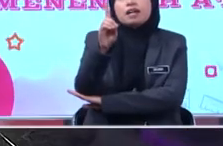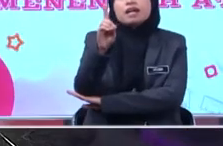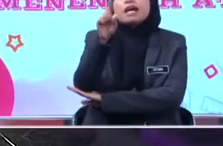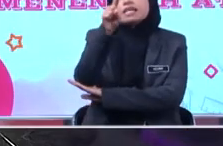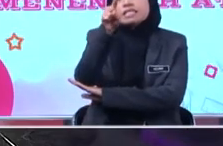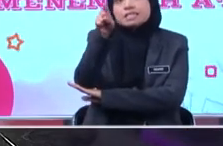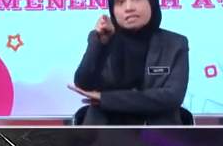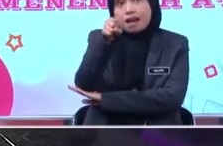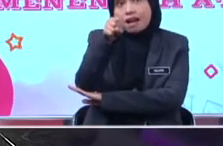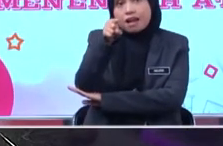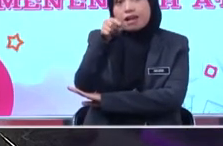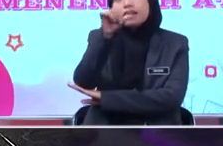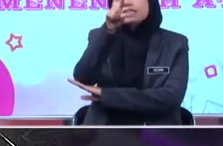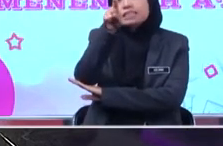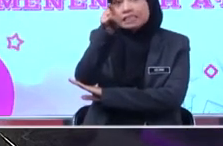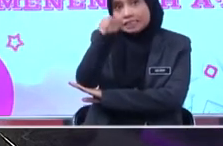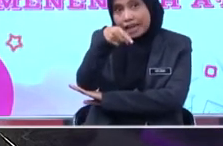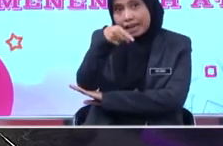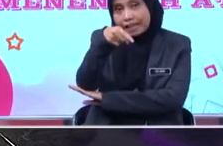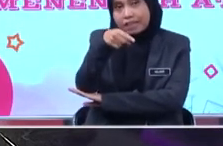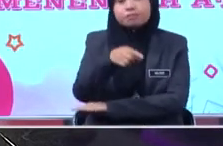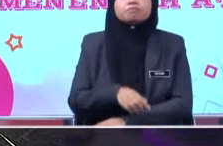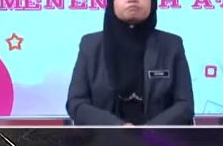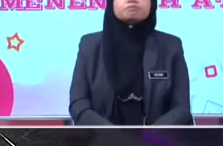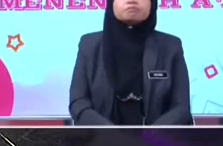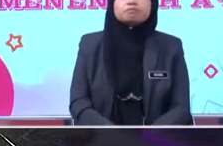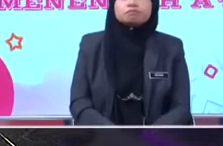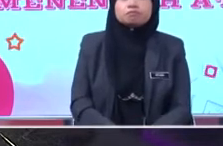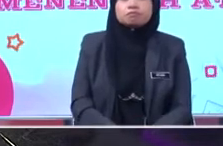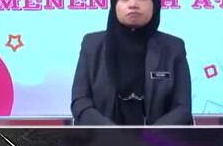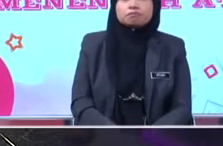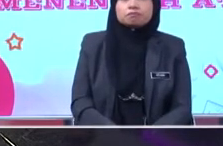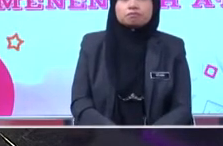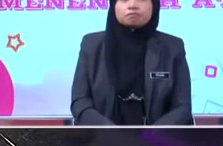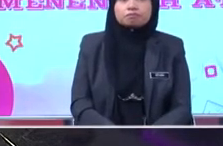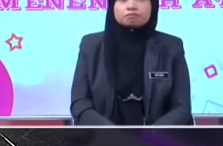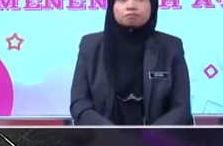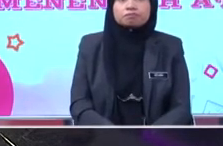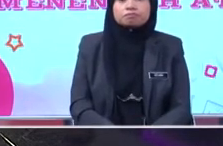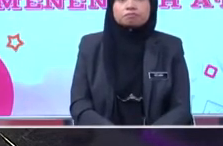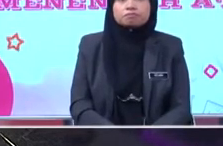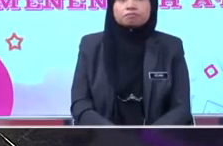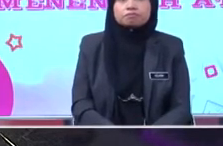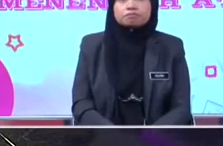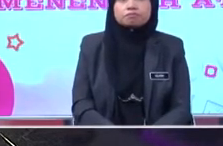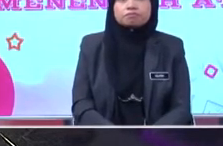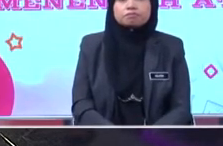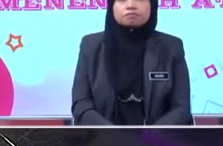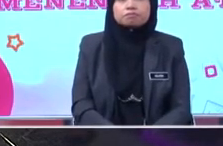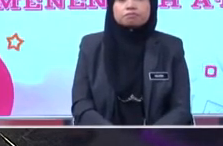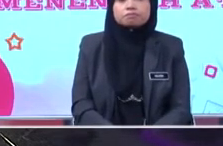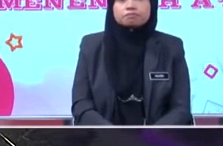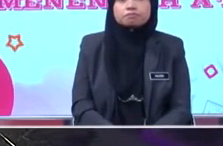Zal Zal Zal Hai daun azzain ndang SAW hai